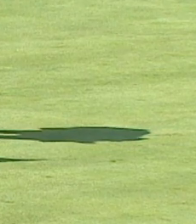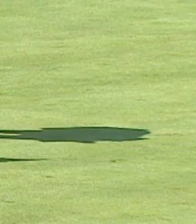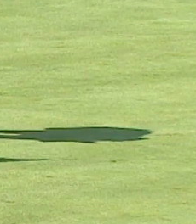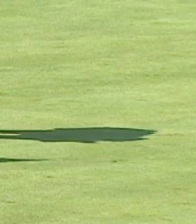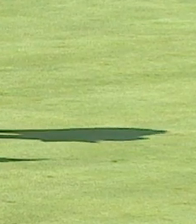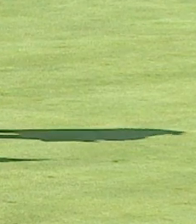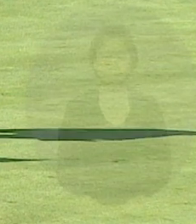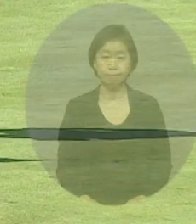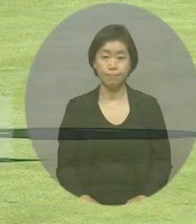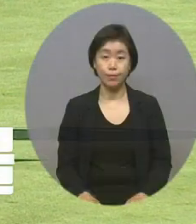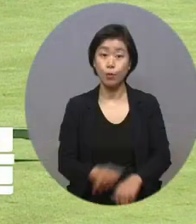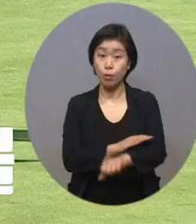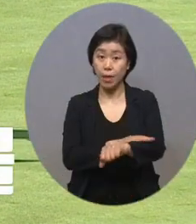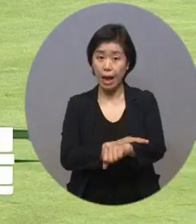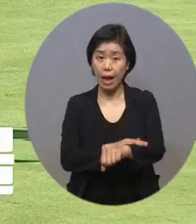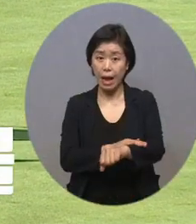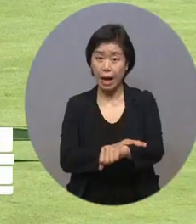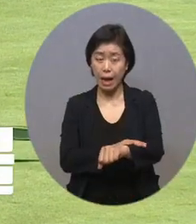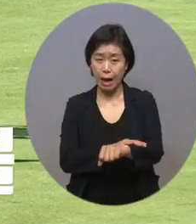화이팅! 화이팅! 나이스! 어이구!